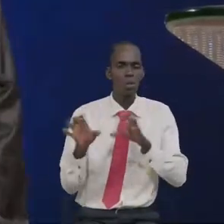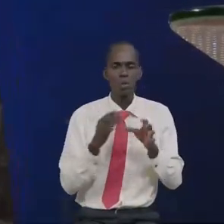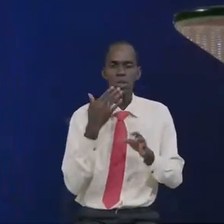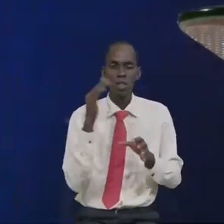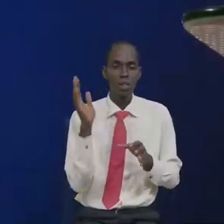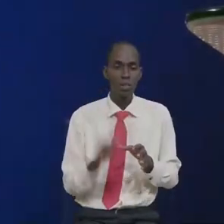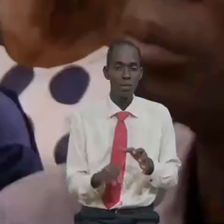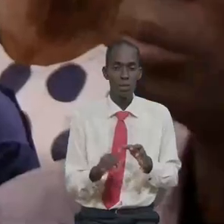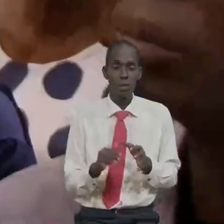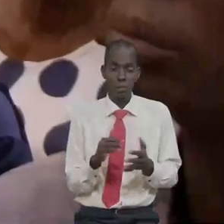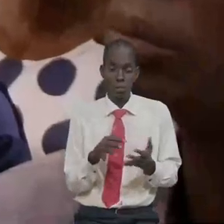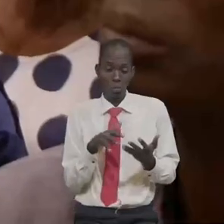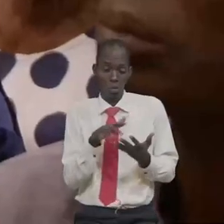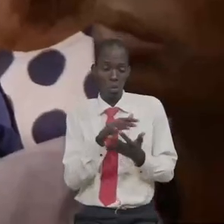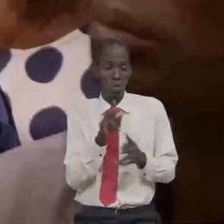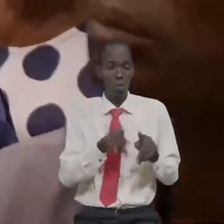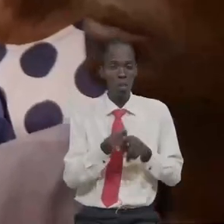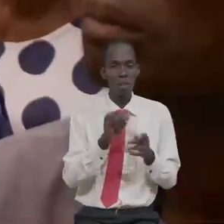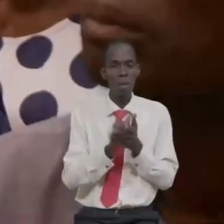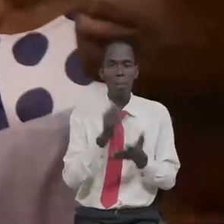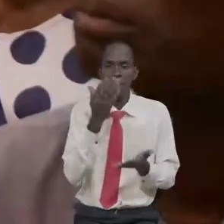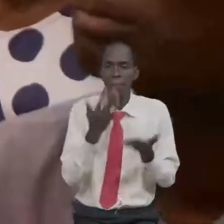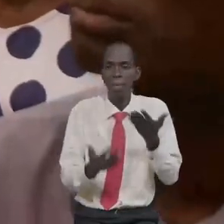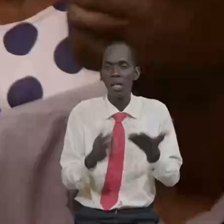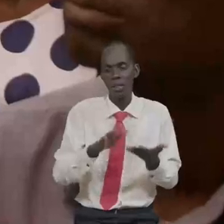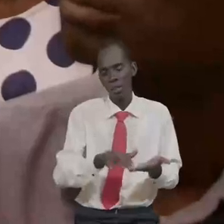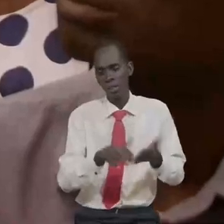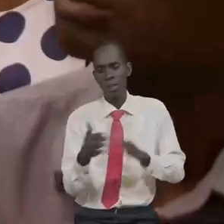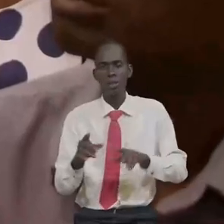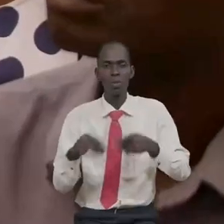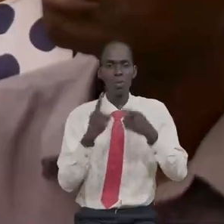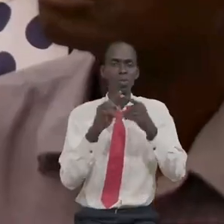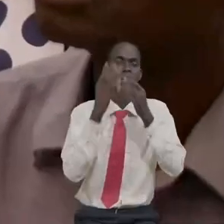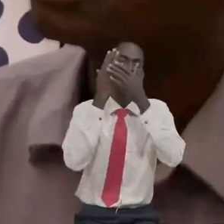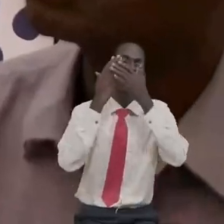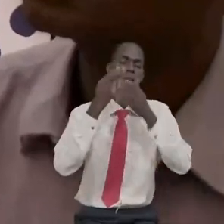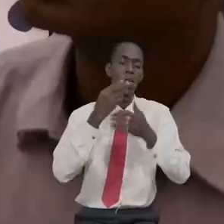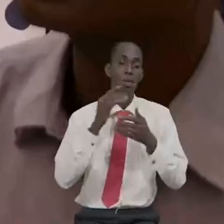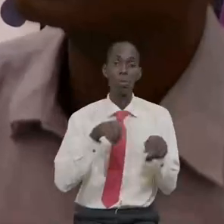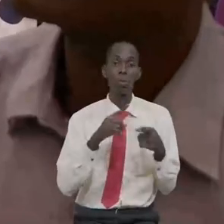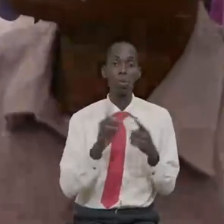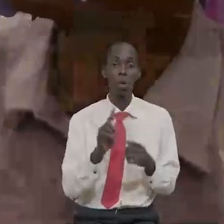gens-là pourraient mourir, aller en enfer. Alors pourquoi quelqu'un doit-il aller en